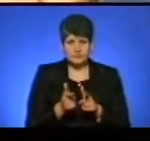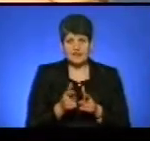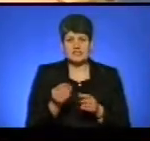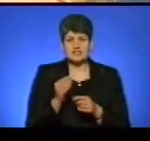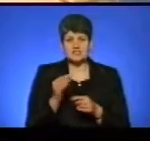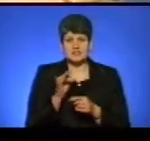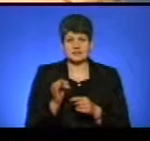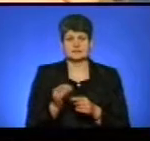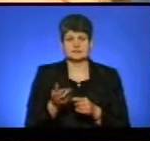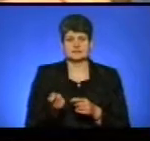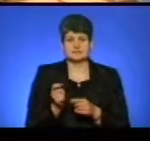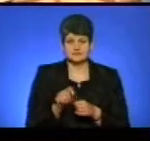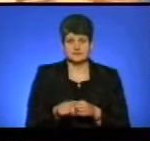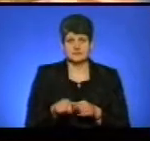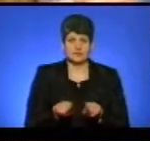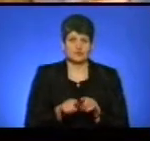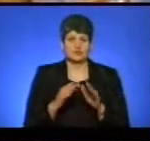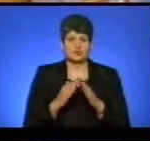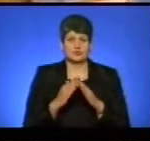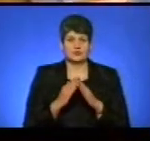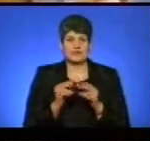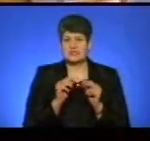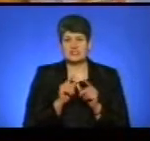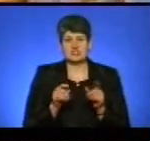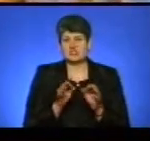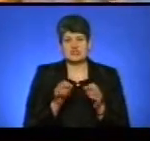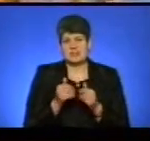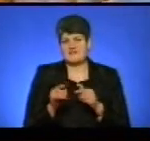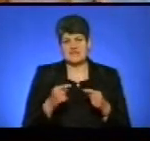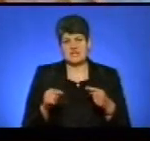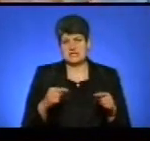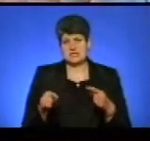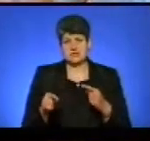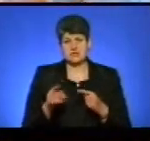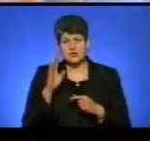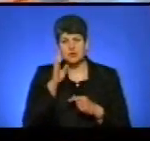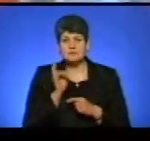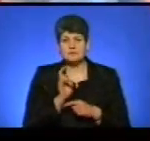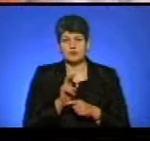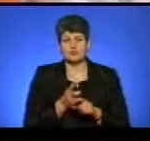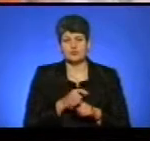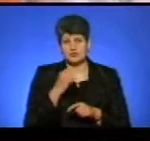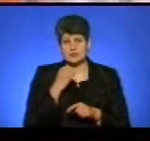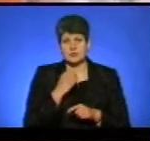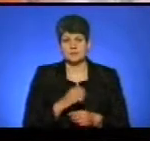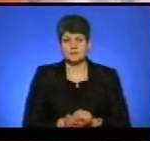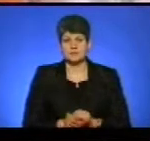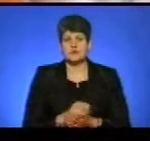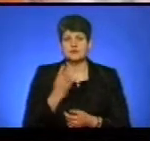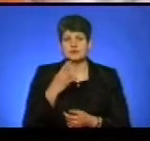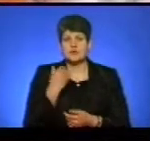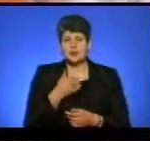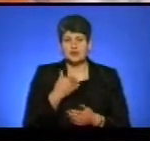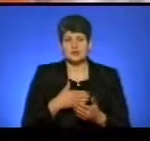жиру, смальцю. Тобто так, як вдома, нічим не відрізняється абсолютно. І хлопці приходять, вони дуже дякують. 4 роки